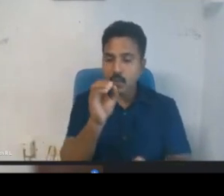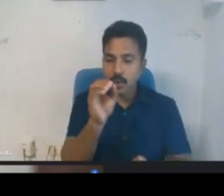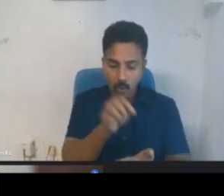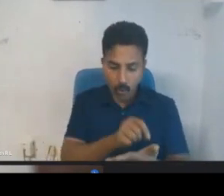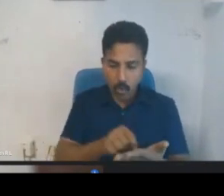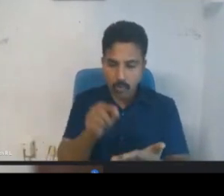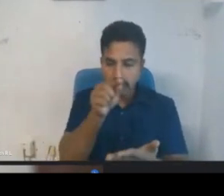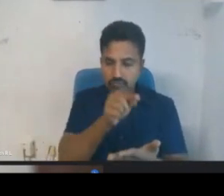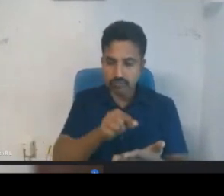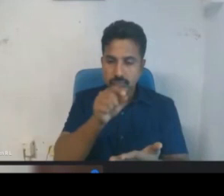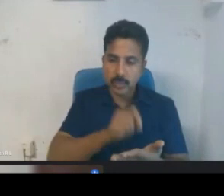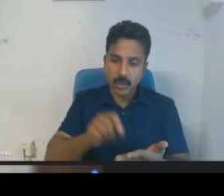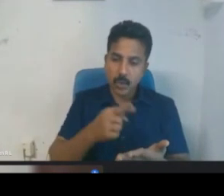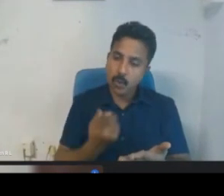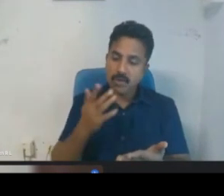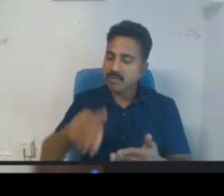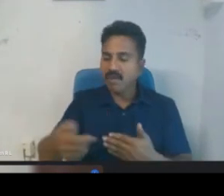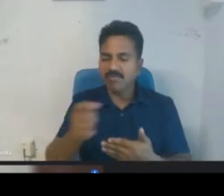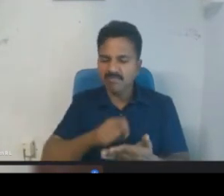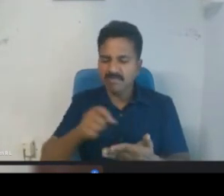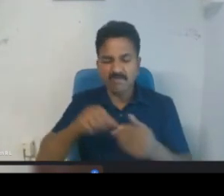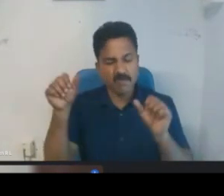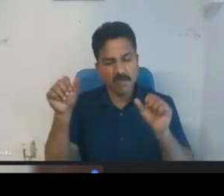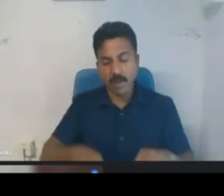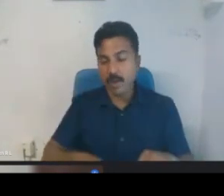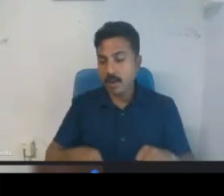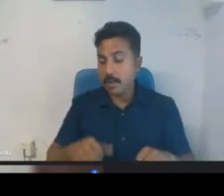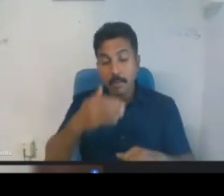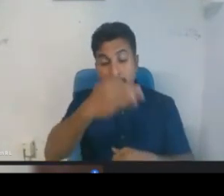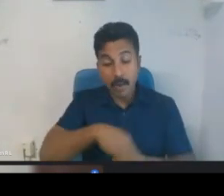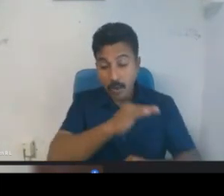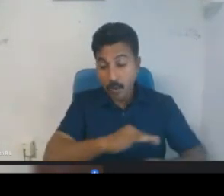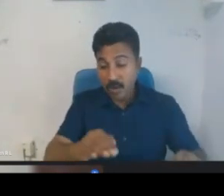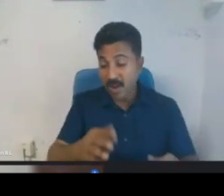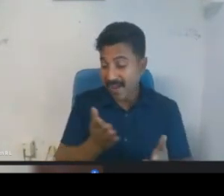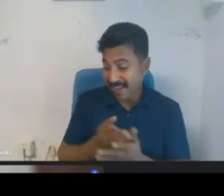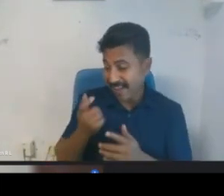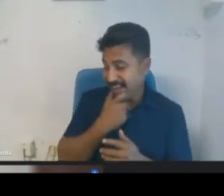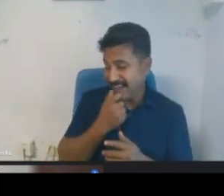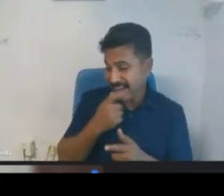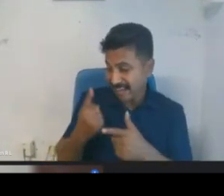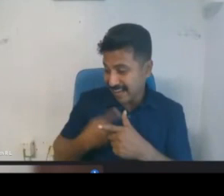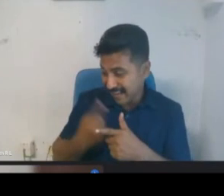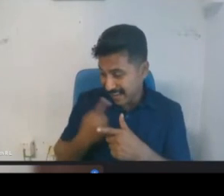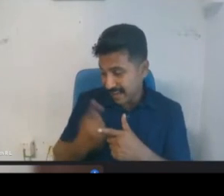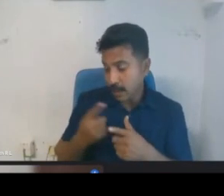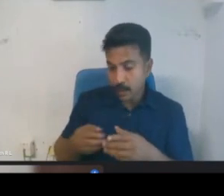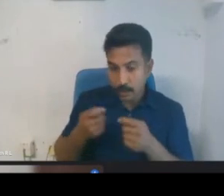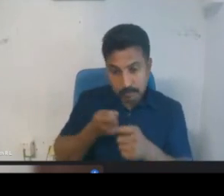അവൻ ബുക്കിൽ 0 മാത്രം എഴുതിക്കൊണ്ടിരിക്കും. ബാക്കി ഒരു കുട്ടികളും അവനെ കളിയാക്കുന്ന ഒരു സാഹചര്യം ഞാൻ